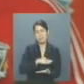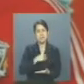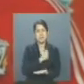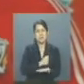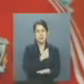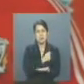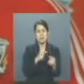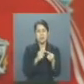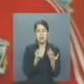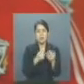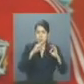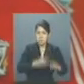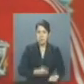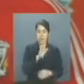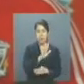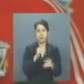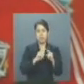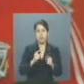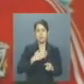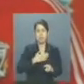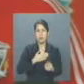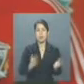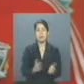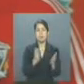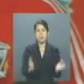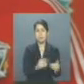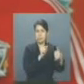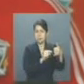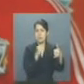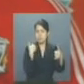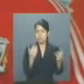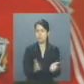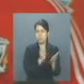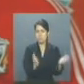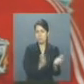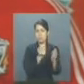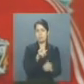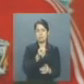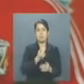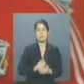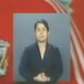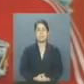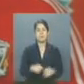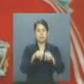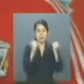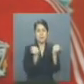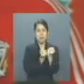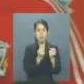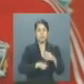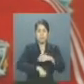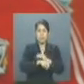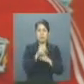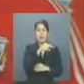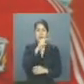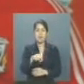แต่เขาและสโมสรจะยังสนับสนุนซัวเรสอย่างเต็มที่ด้านสมาคมฟุตบอลอังกฤษก็ตอกย้ำถึงผลการตัดสิน